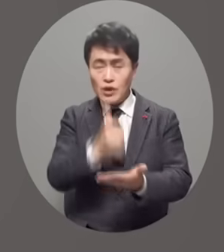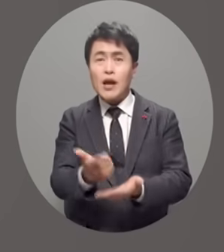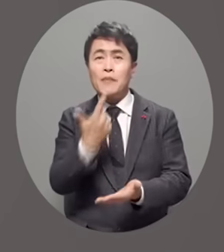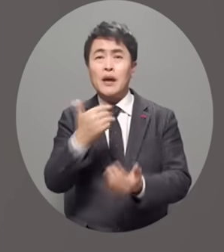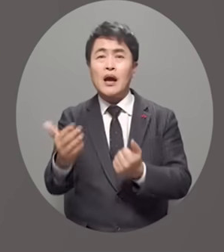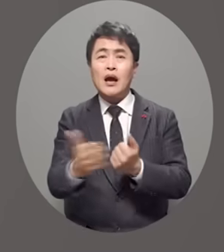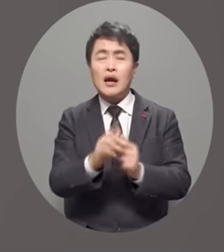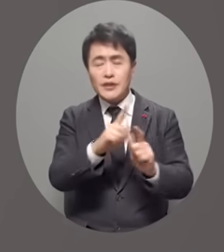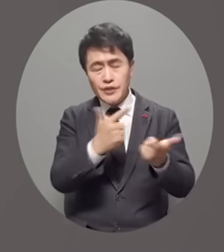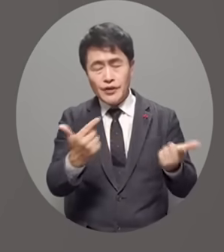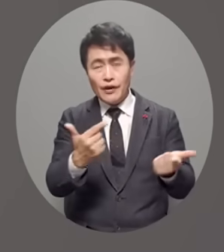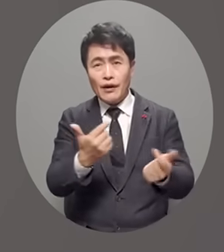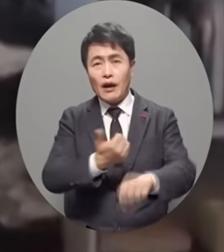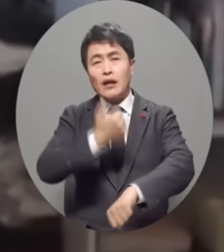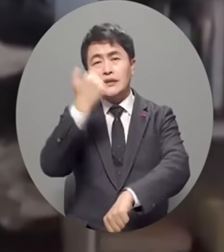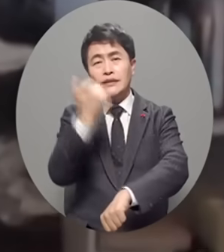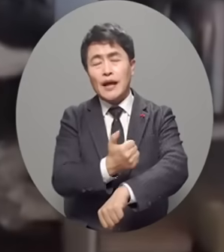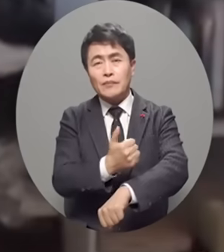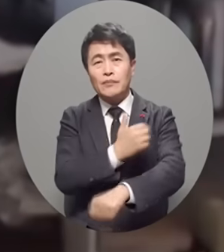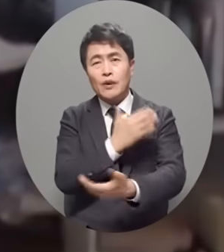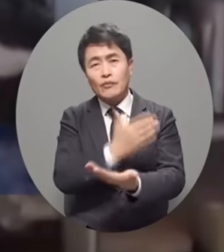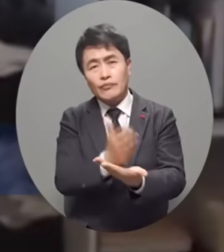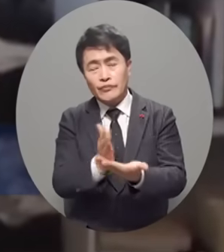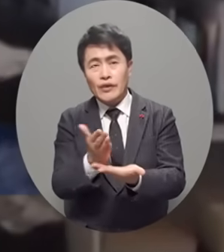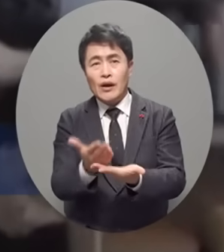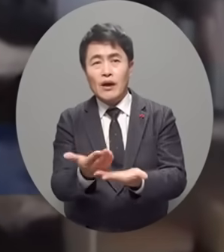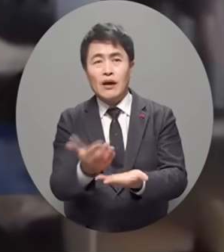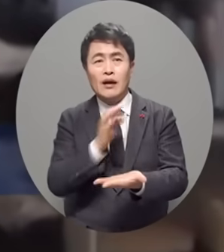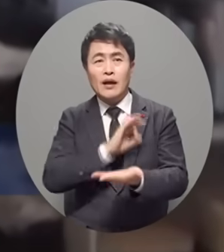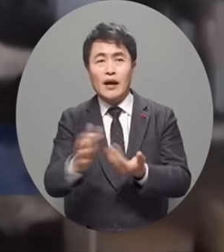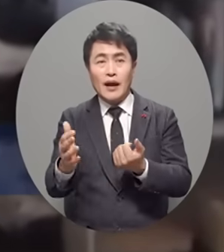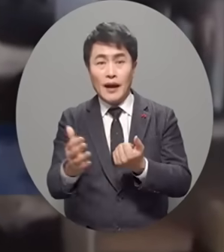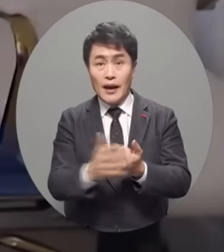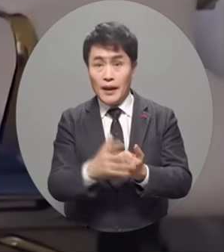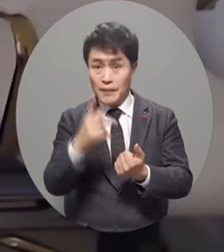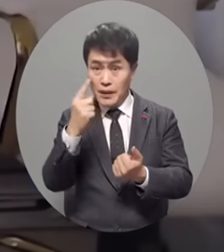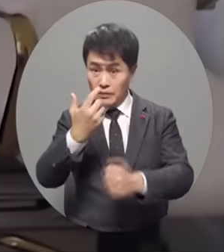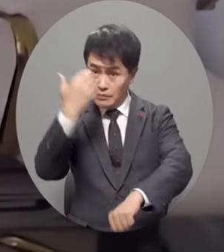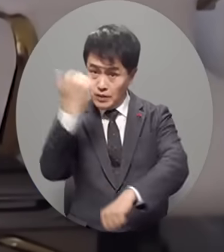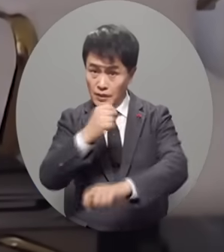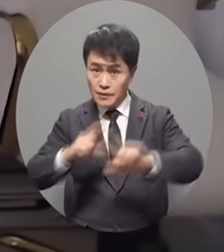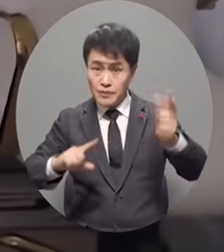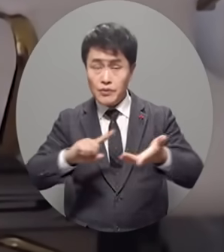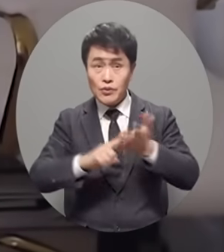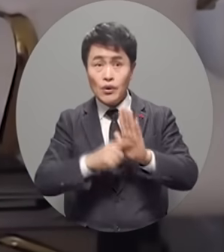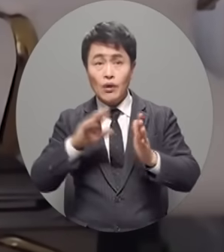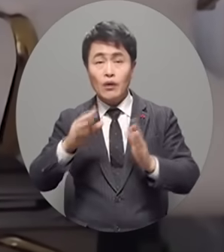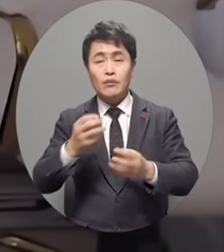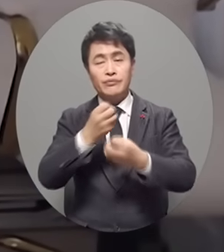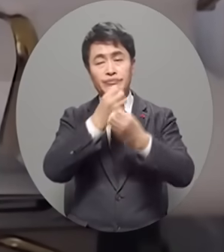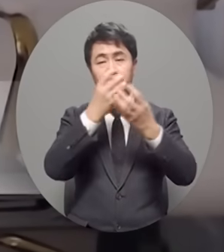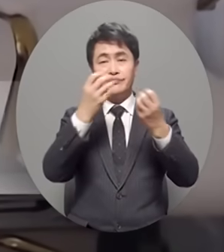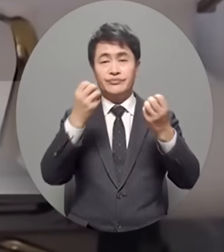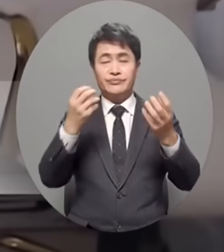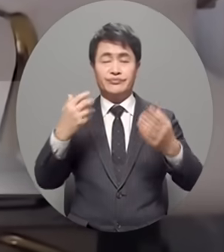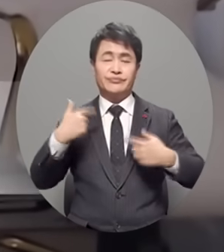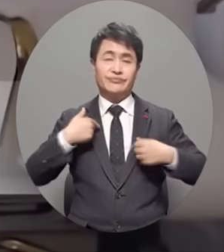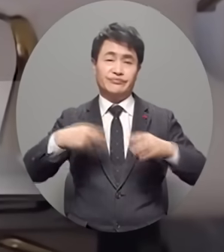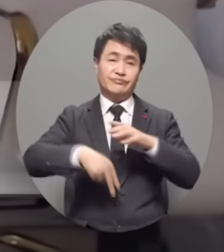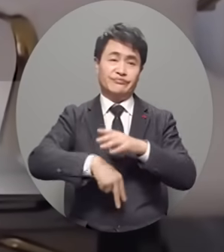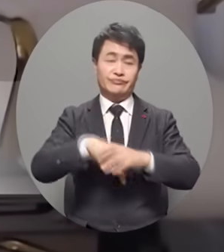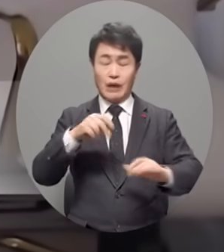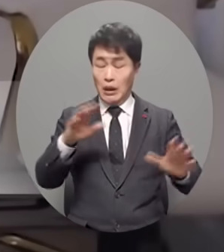각종 약물을 복용했습니다. 저 방송에서 마약하는 거 보여드리겠습니다. 이후 흐느끼다가 우통을 벗은 채